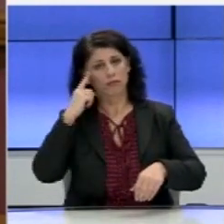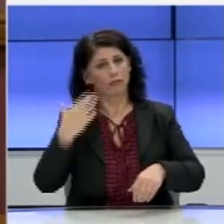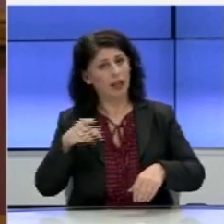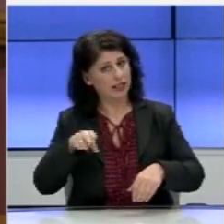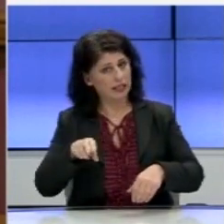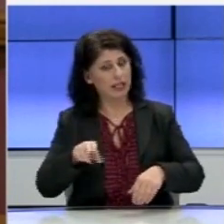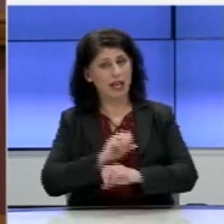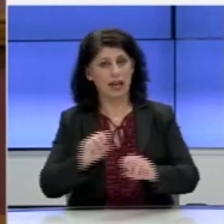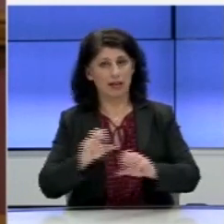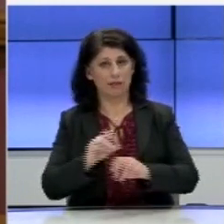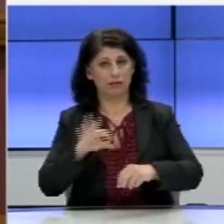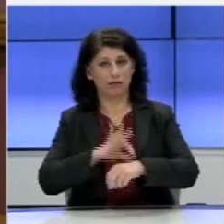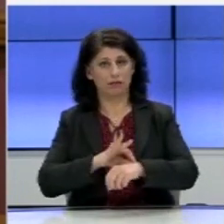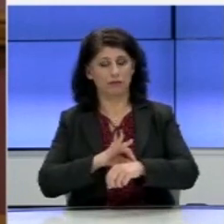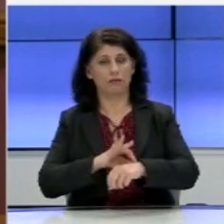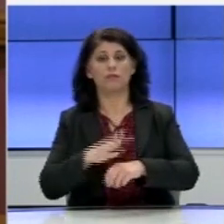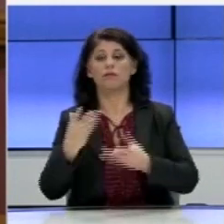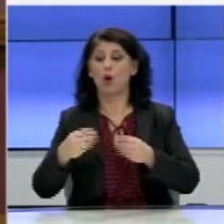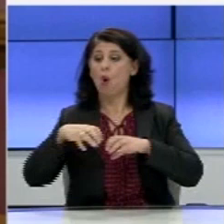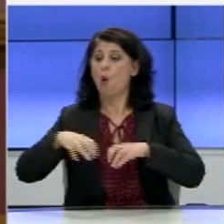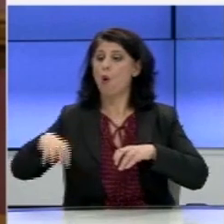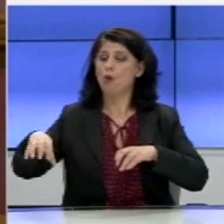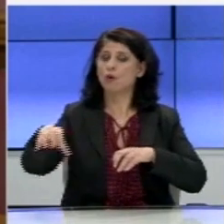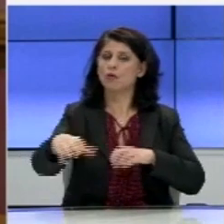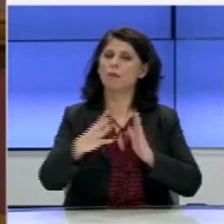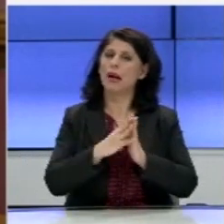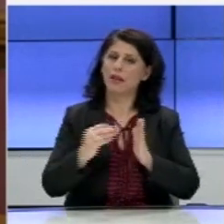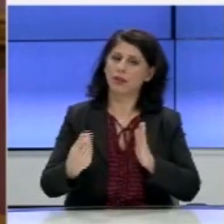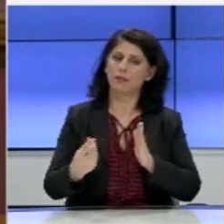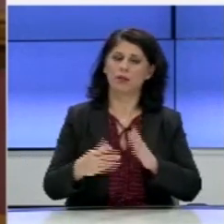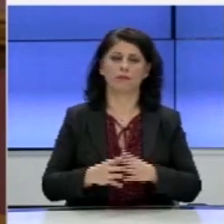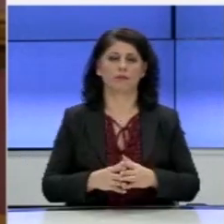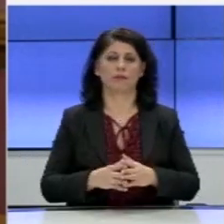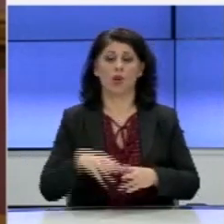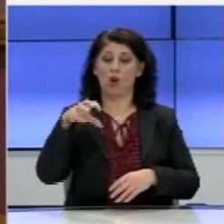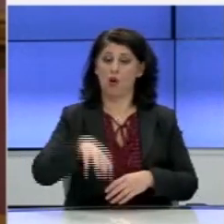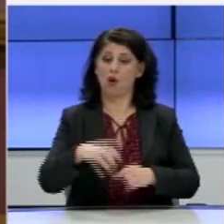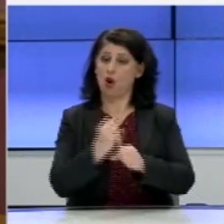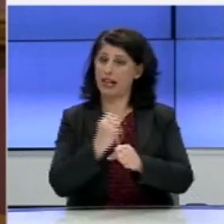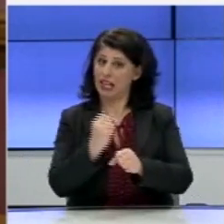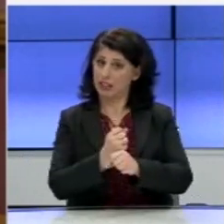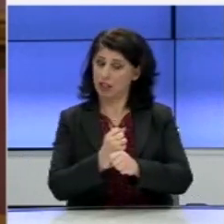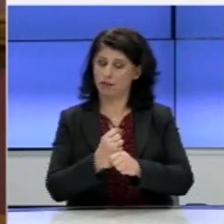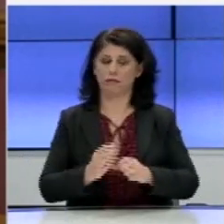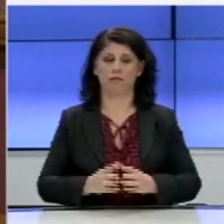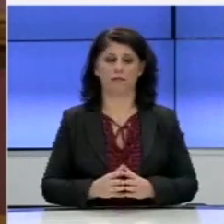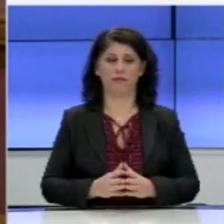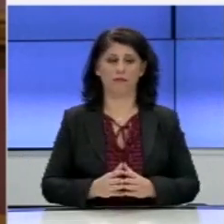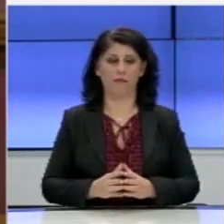και την ενημέρωση για κρούσματα σε μια σειρά κρίσιμους χώρους, όπως είναι για παράδειγμα οι χώροι εργασίας, δουλειάς,